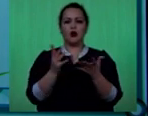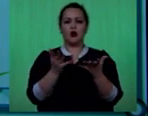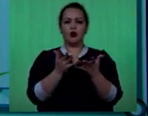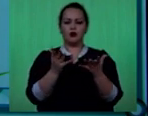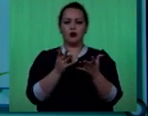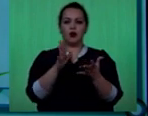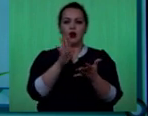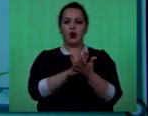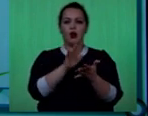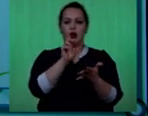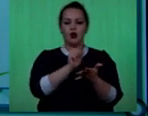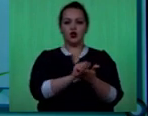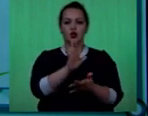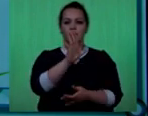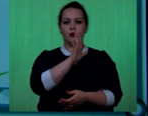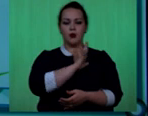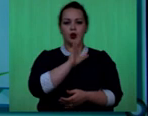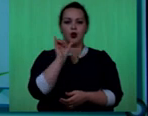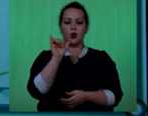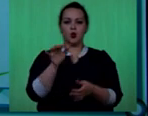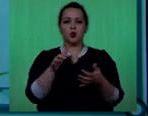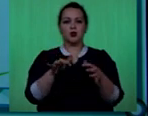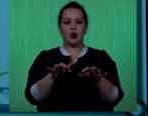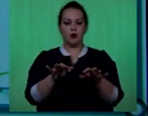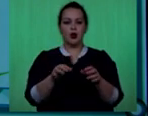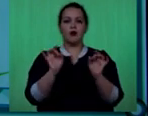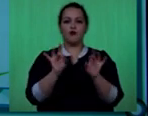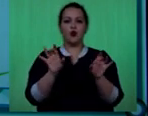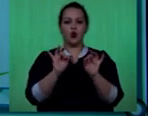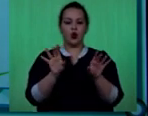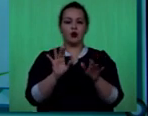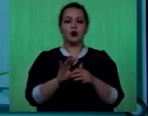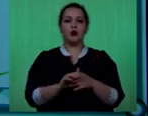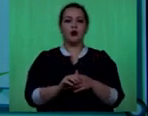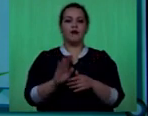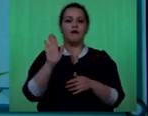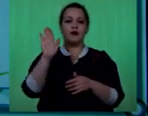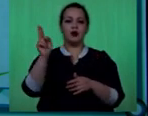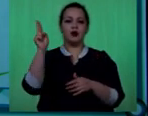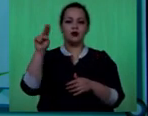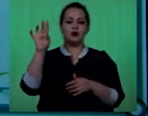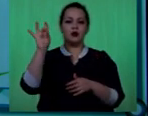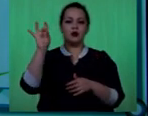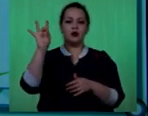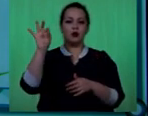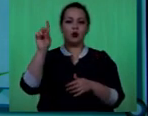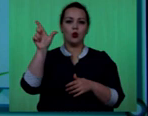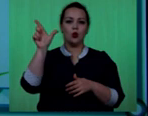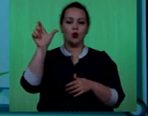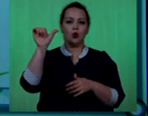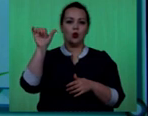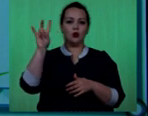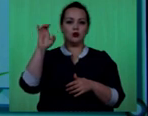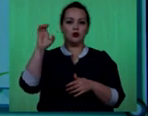кличке были у собак в рассказе виктора драгунского а